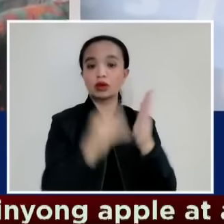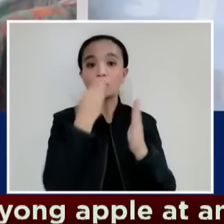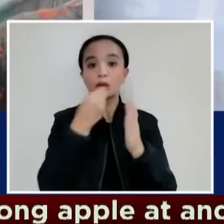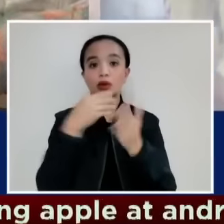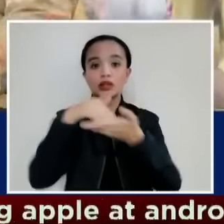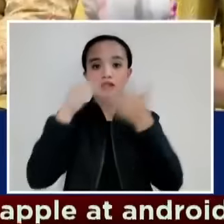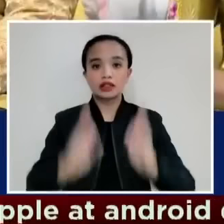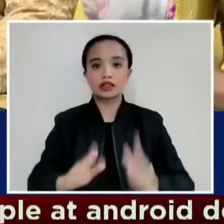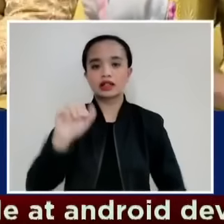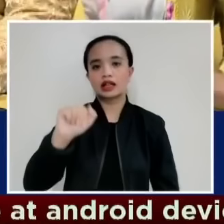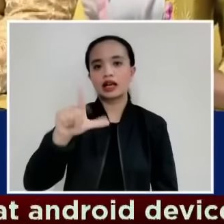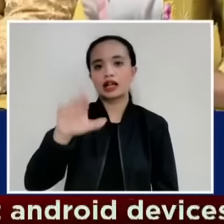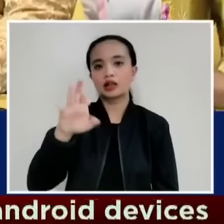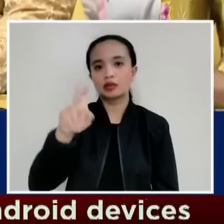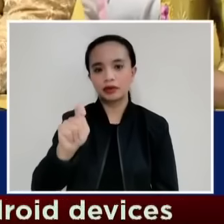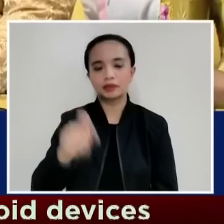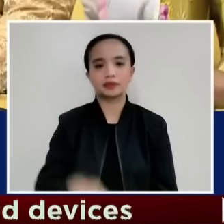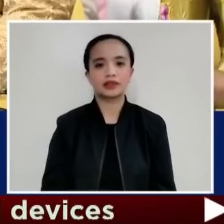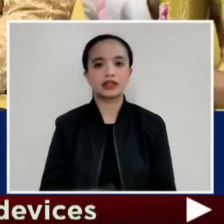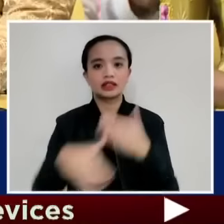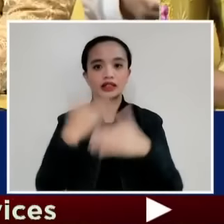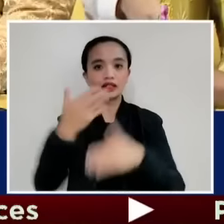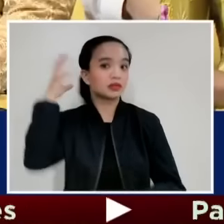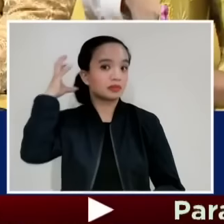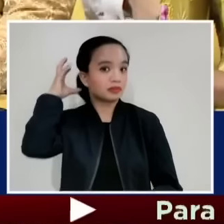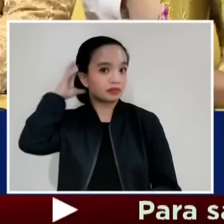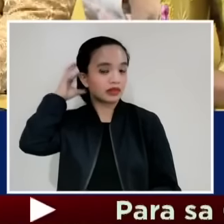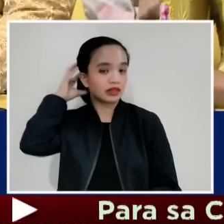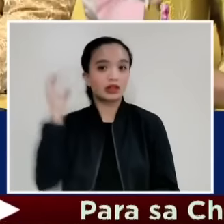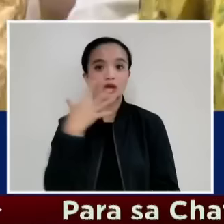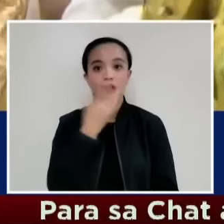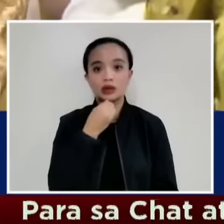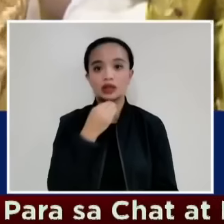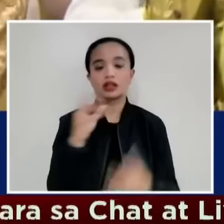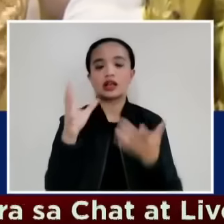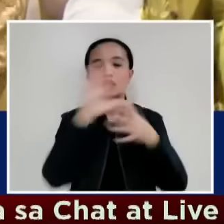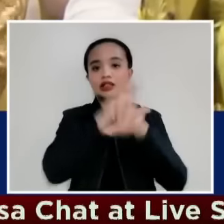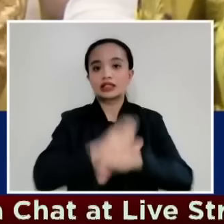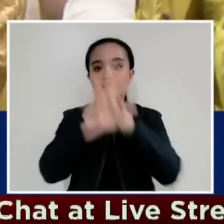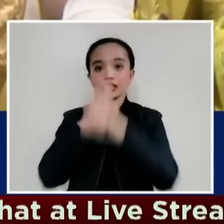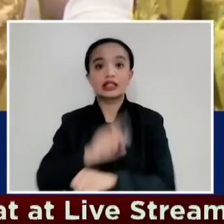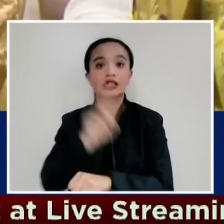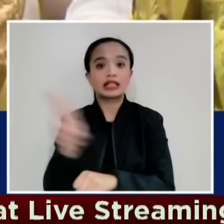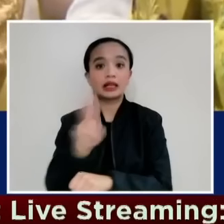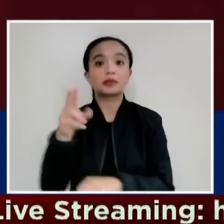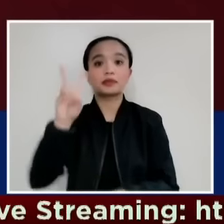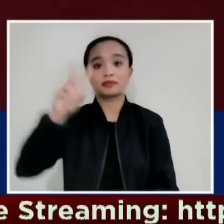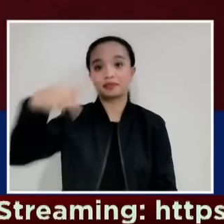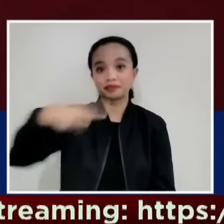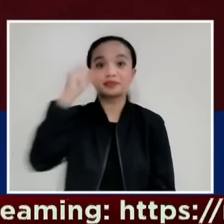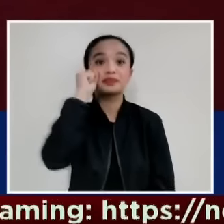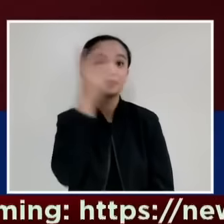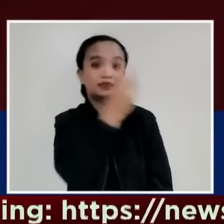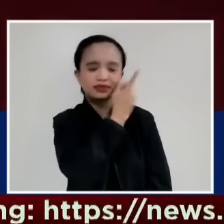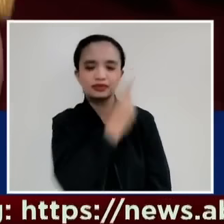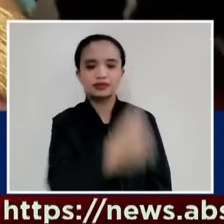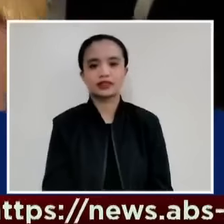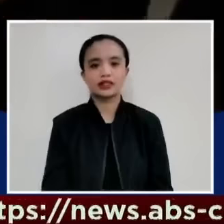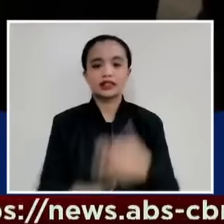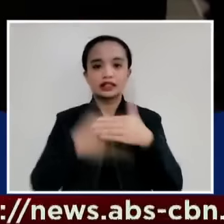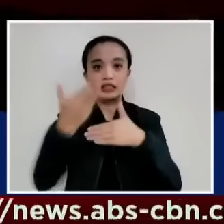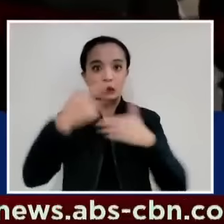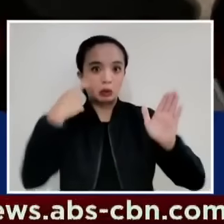Albert Traqueño. Tribute para sa Mindanao ang suot na Magindanaoan traditional dress ni Vice President Sara Duterte. Habang agaw